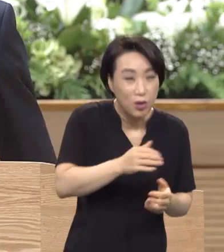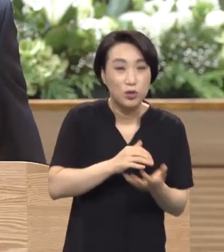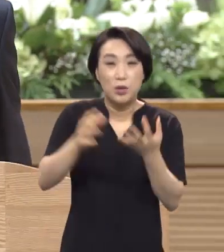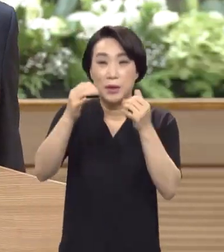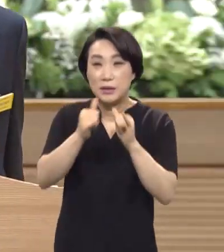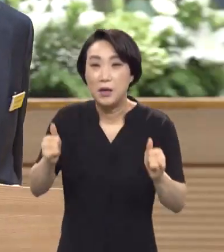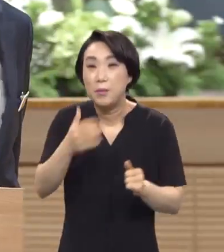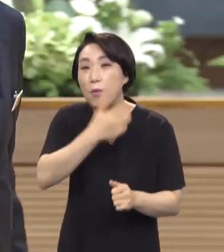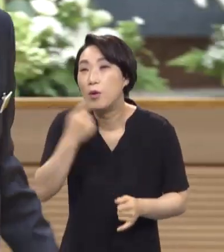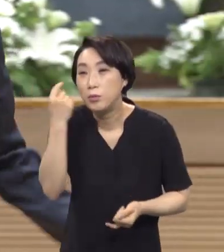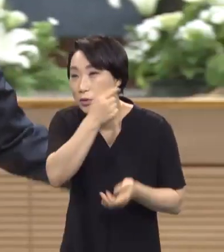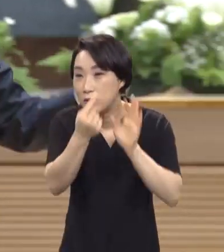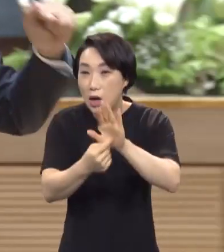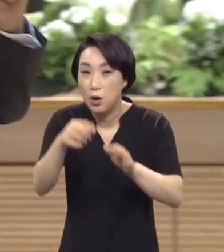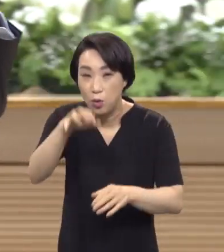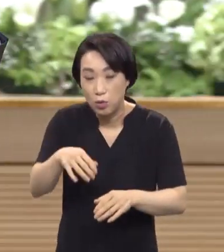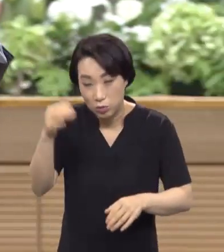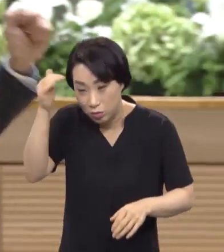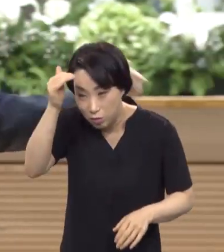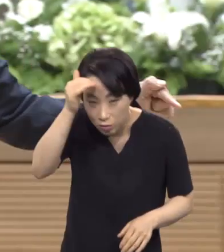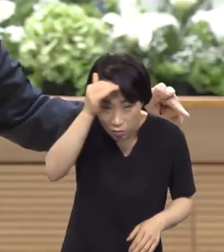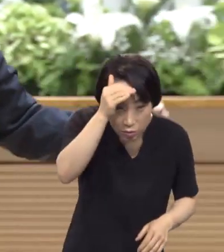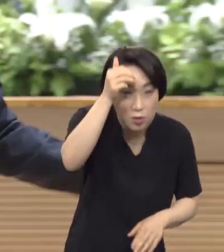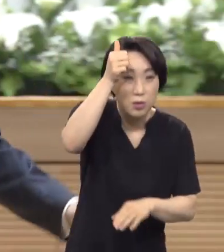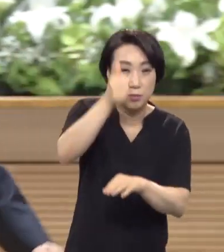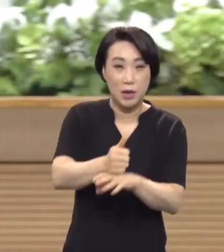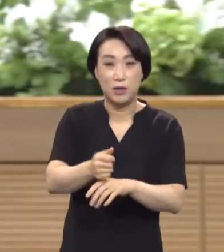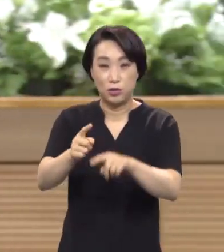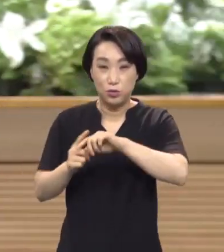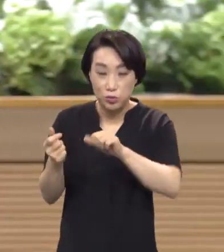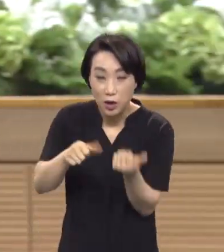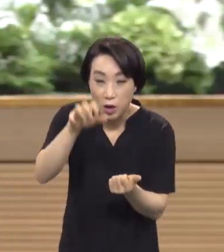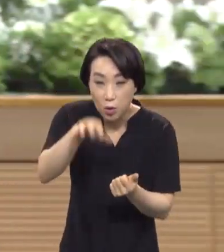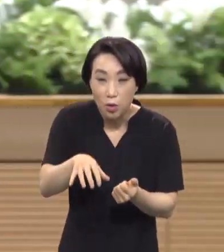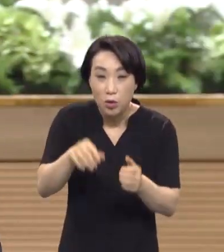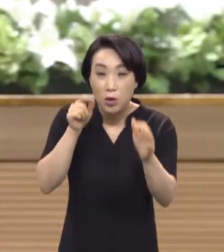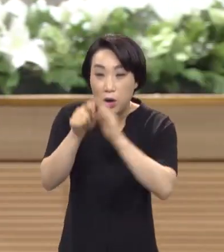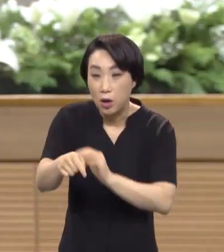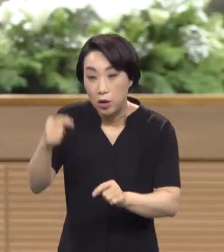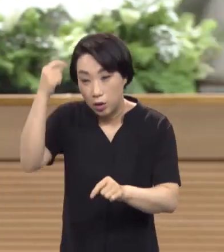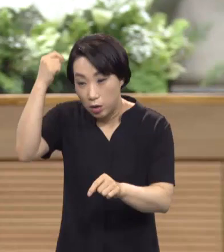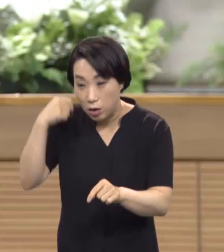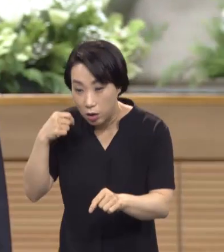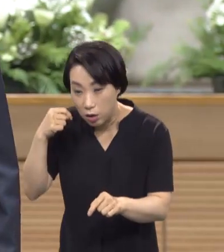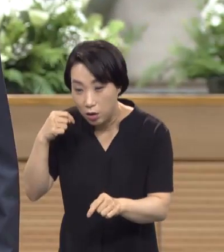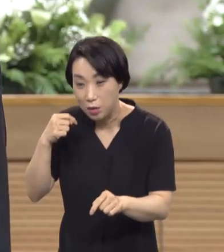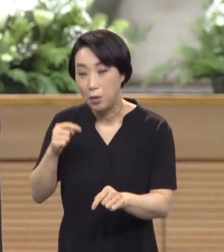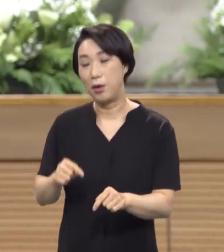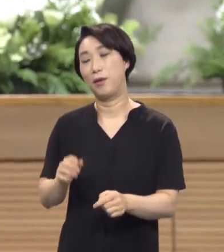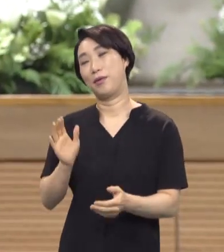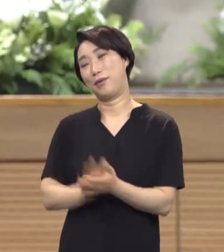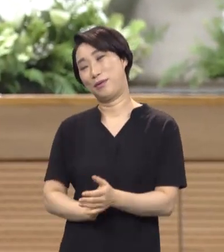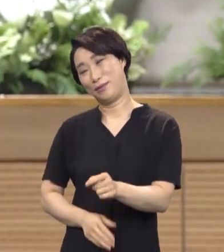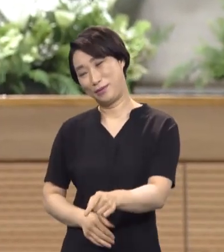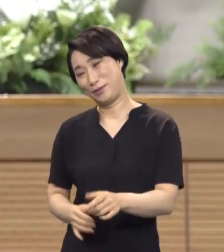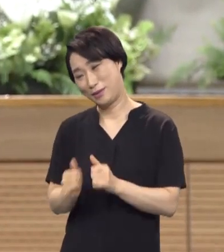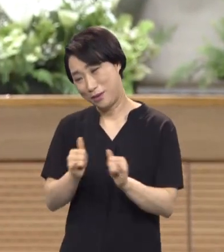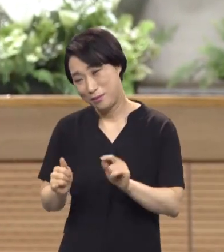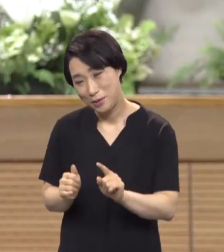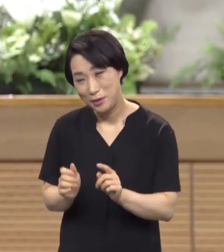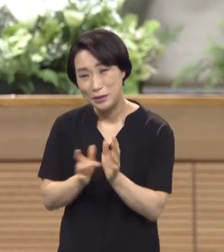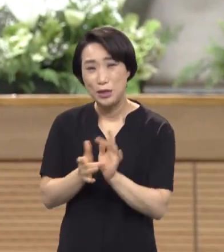전거하는 현장을 가보고 마지막 순교지를 가볼 때마다 느끼는 것이 뭐냐. 야, 이 사람들은